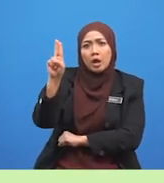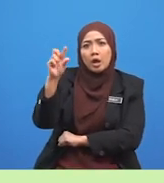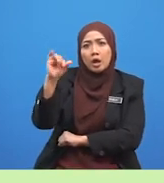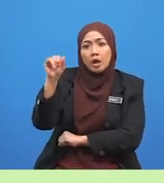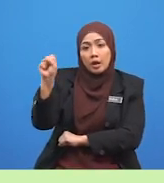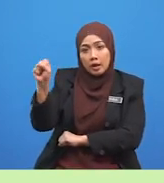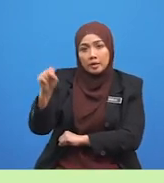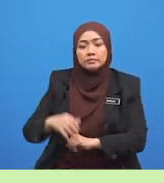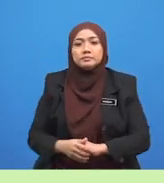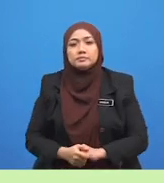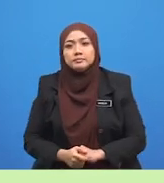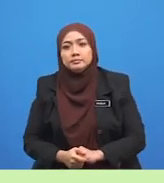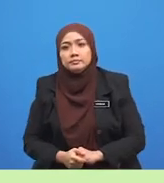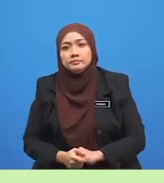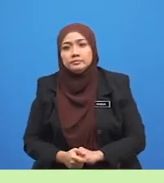bahagian utara Sabah.